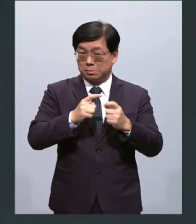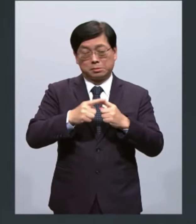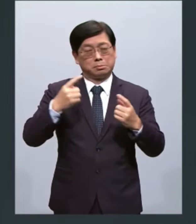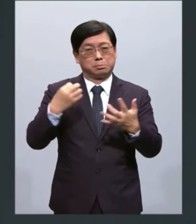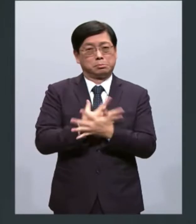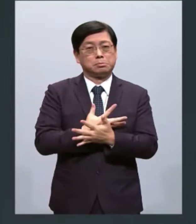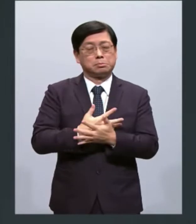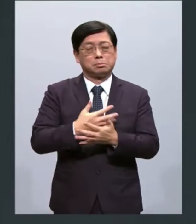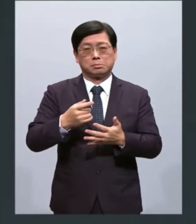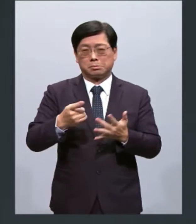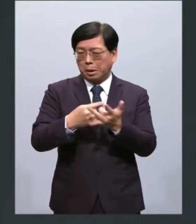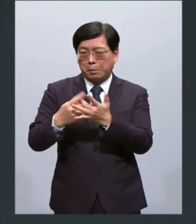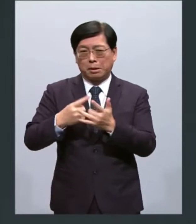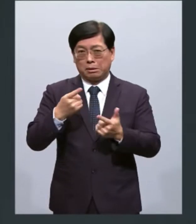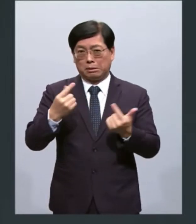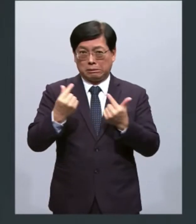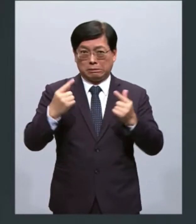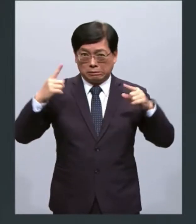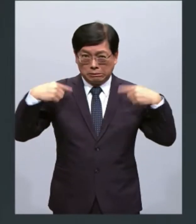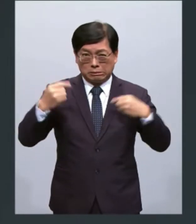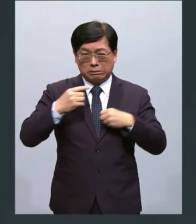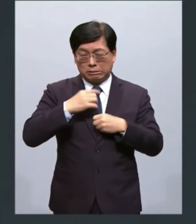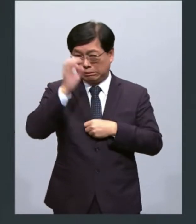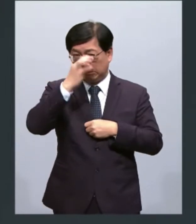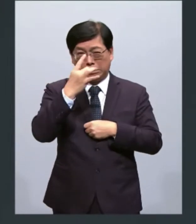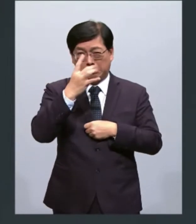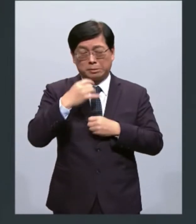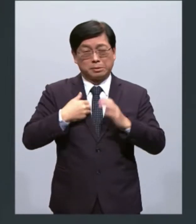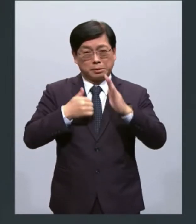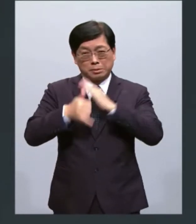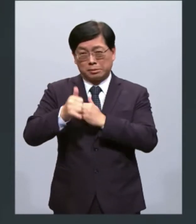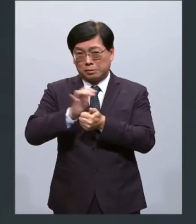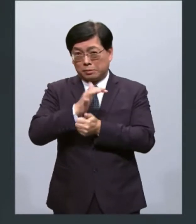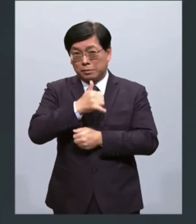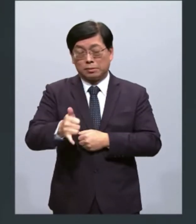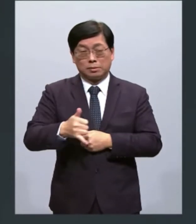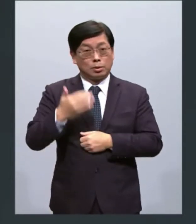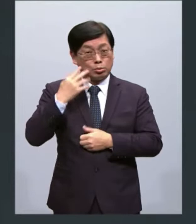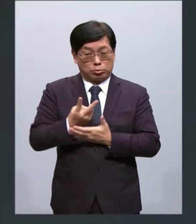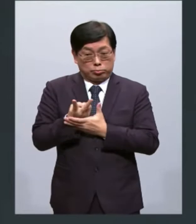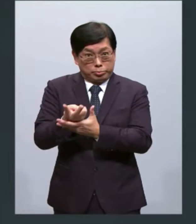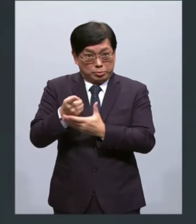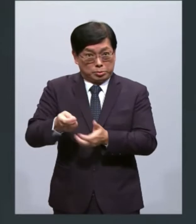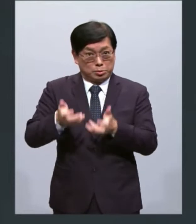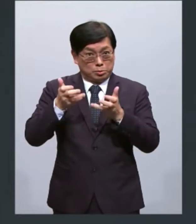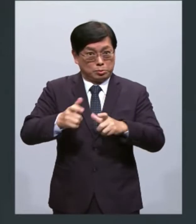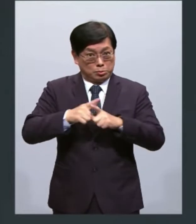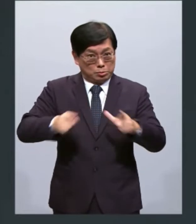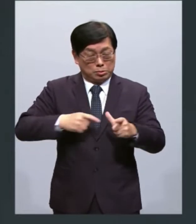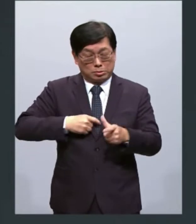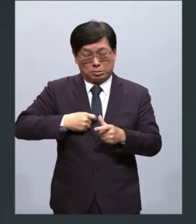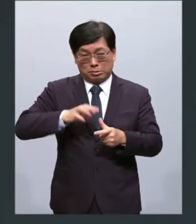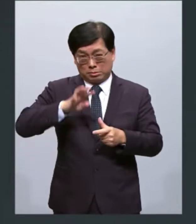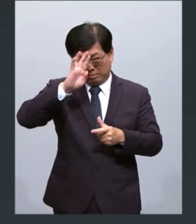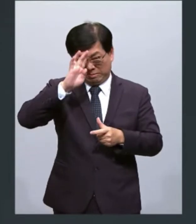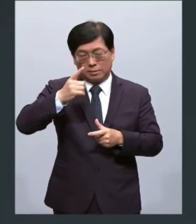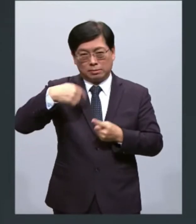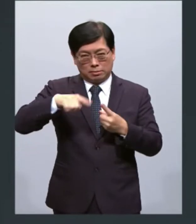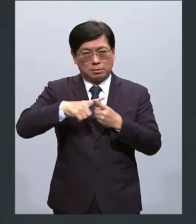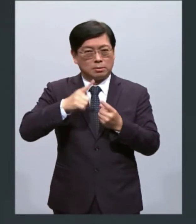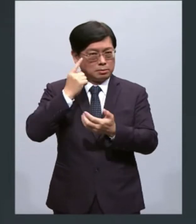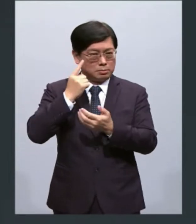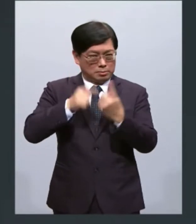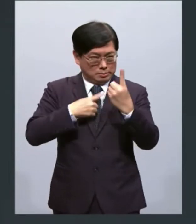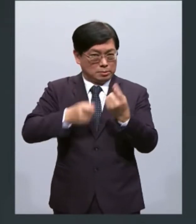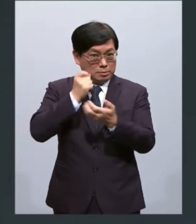够，就会出现夜间没有居护员的窘境。初住型长照机构中的重度失能者，应该要到每人每月补